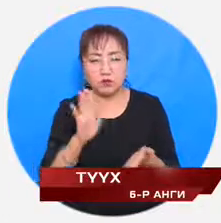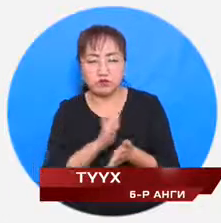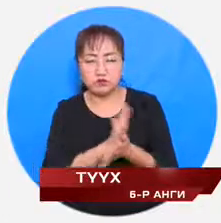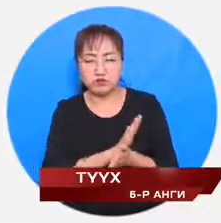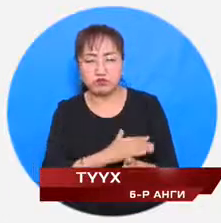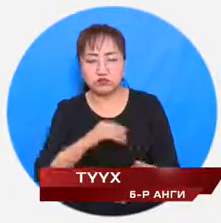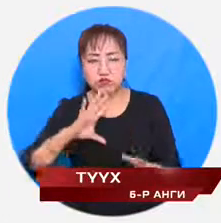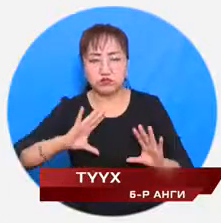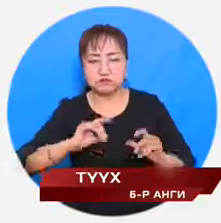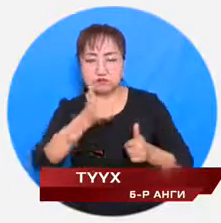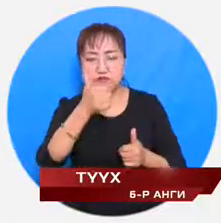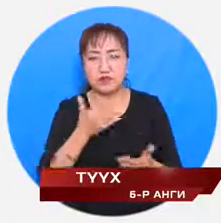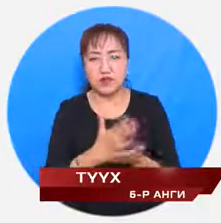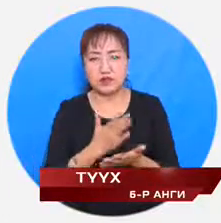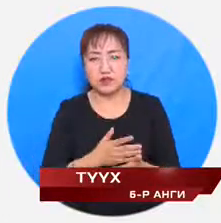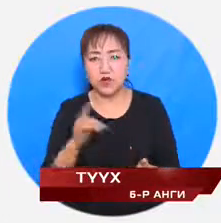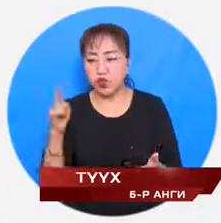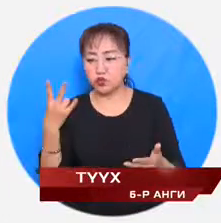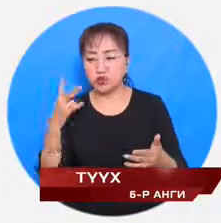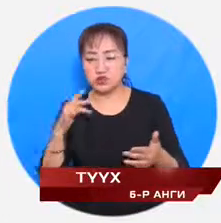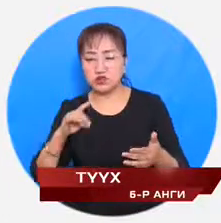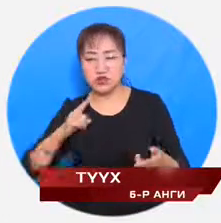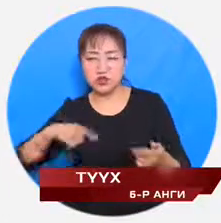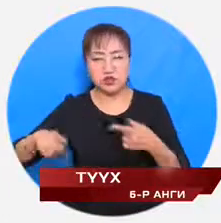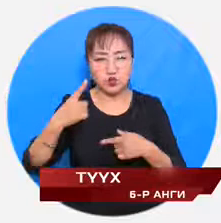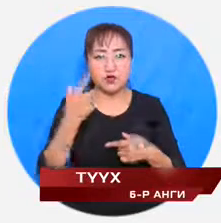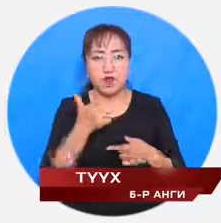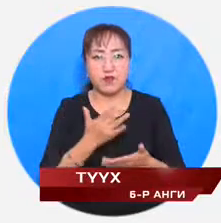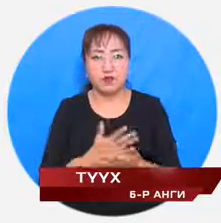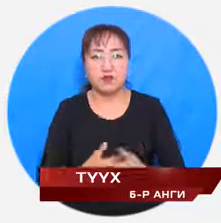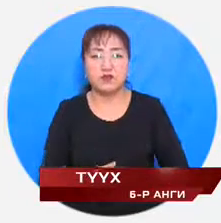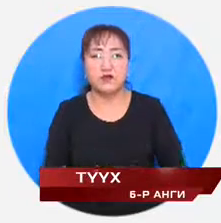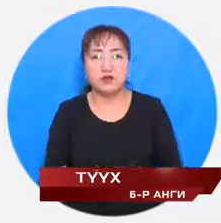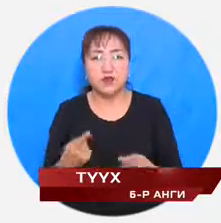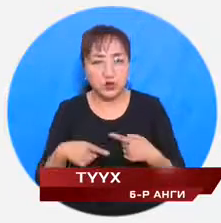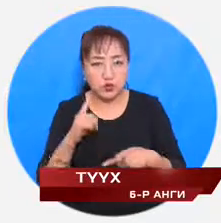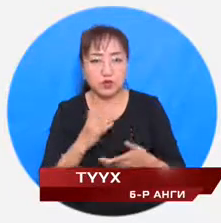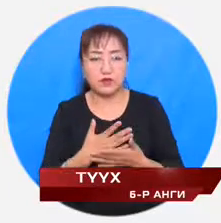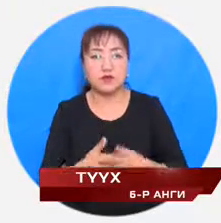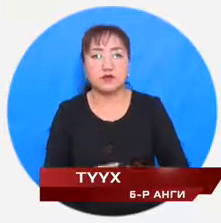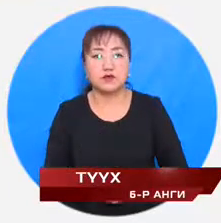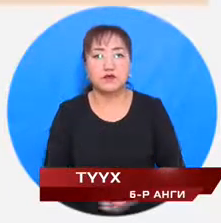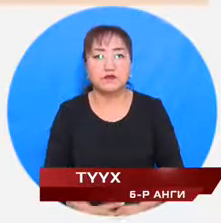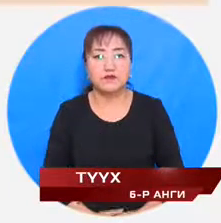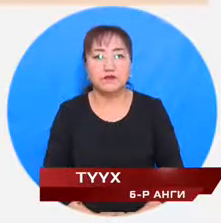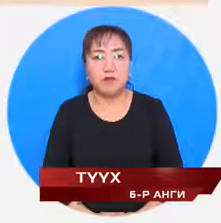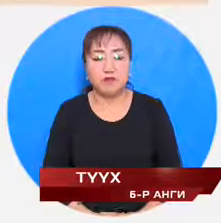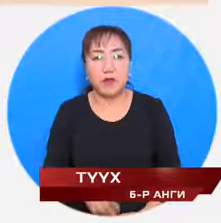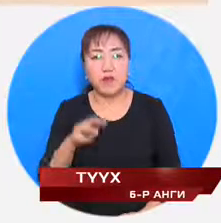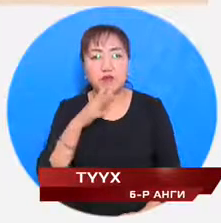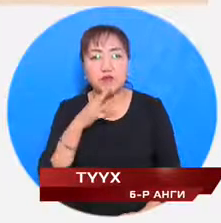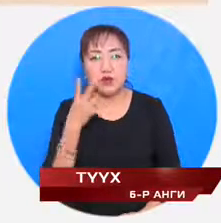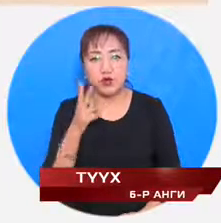тайлбарлажээ. Хитэдэх гэдэг нь юу гэсэн үг юм болоо бодорой хүмүүстээ. Мөн давхар мэдээлэлтэй танилцъя. Мэдээлэл